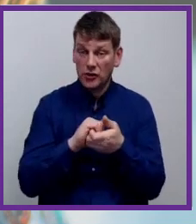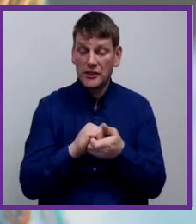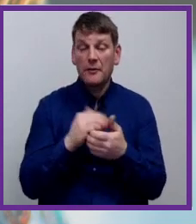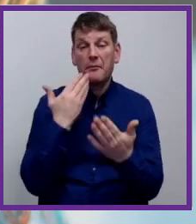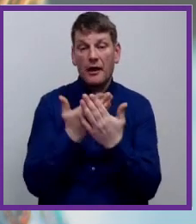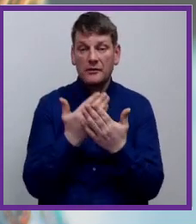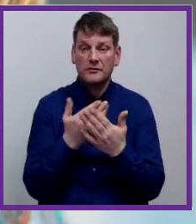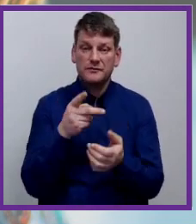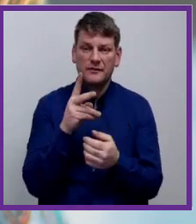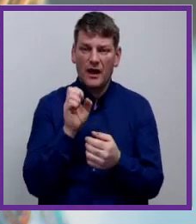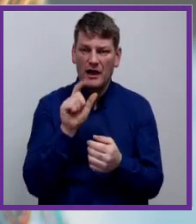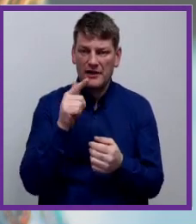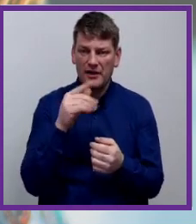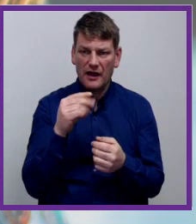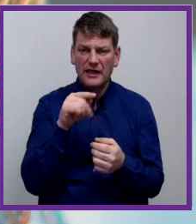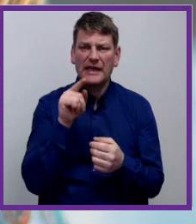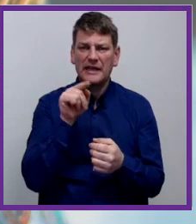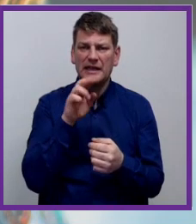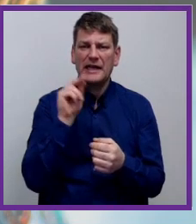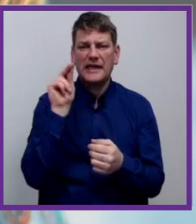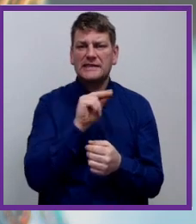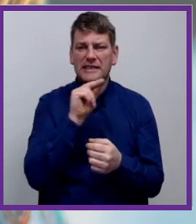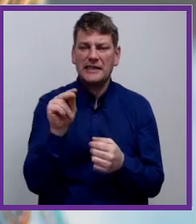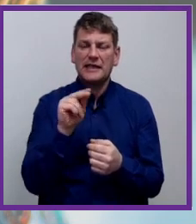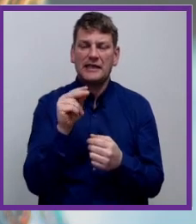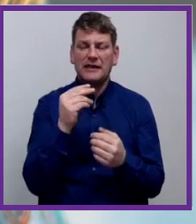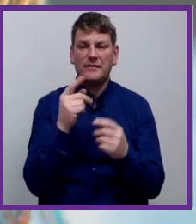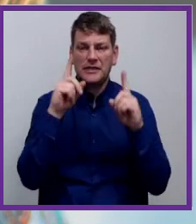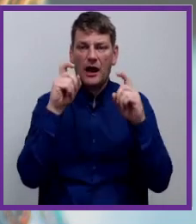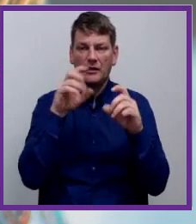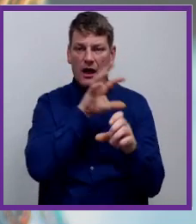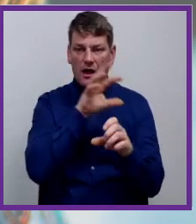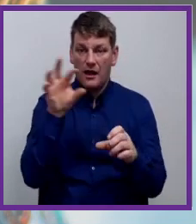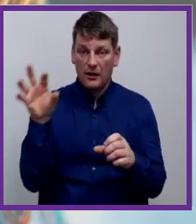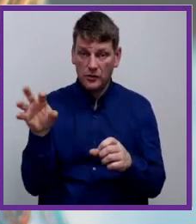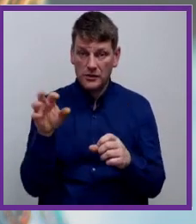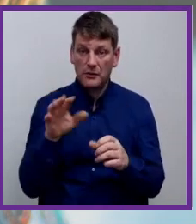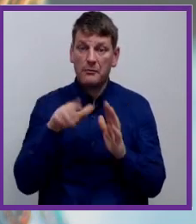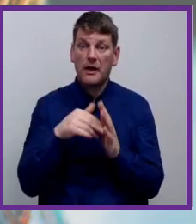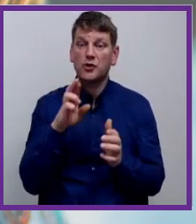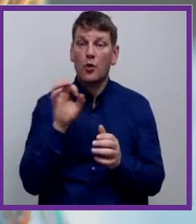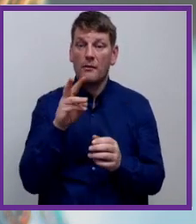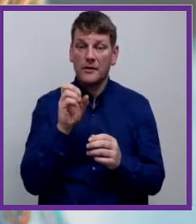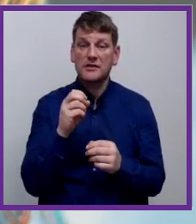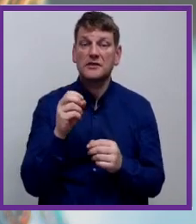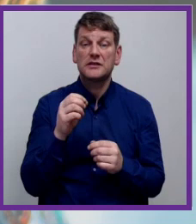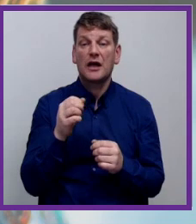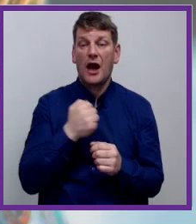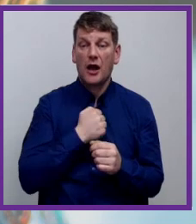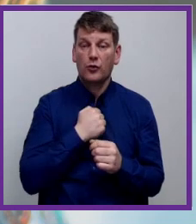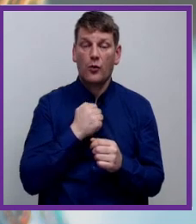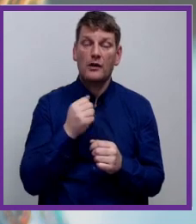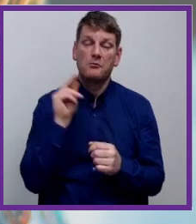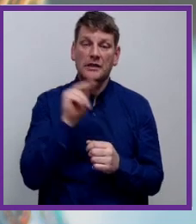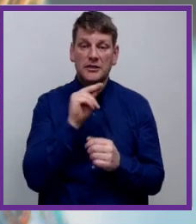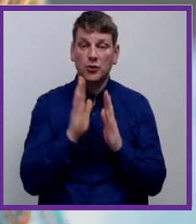tādu kariķētu, trivializētu kristietības attēlus. Pēc Romas katoļu baznīcas lūguma tika